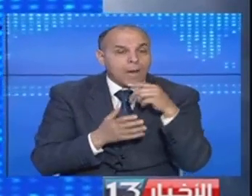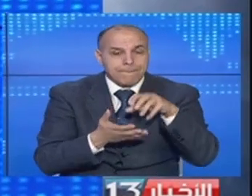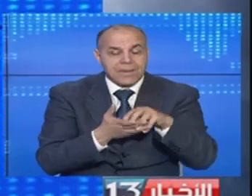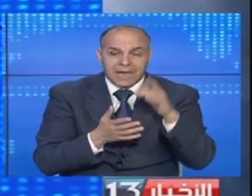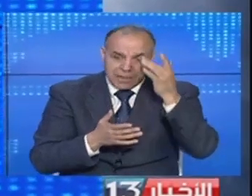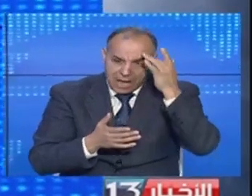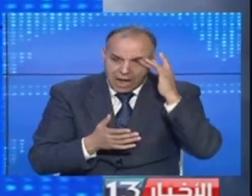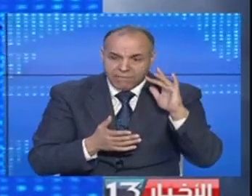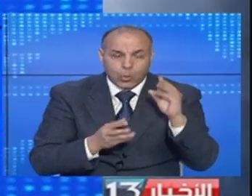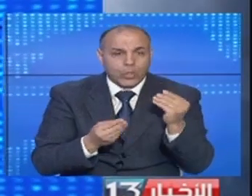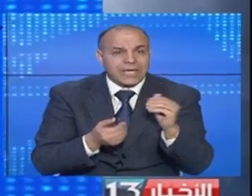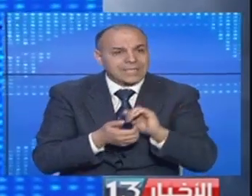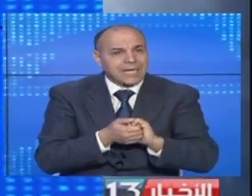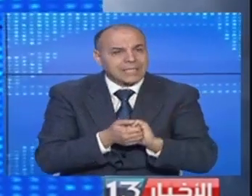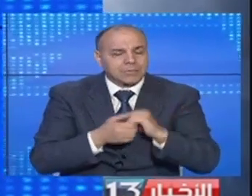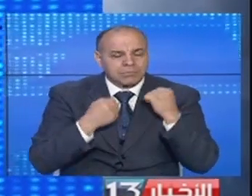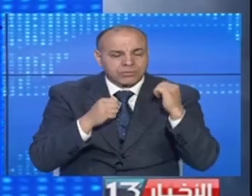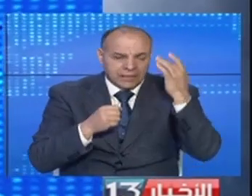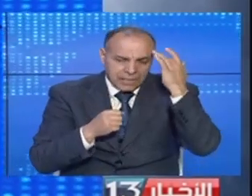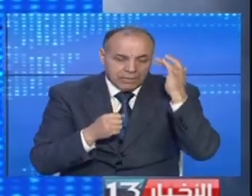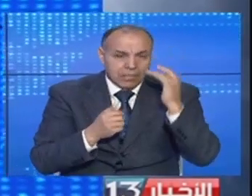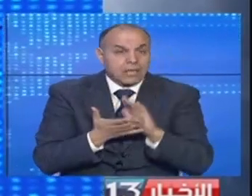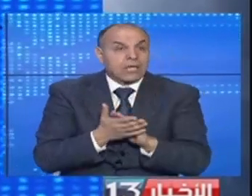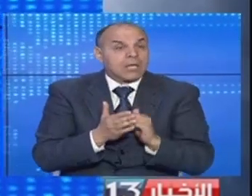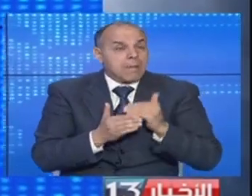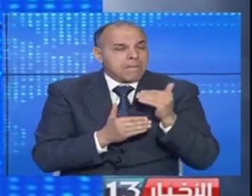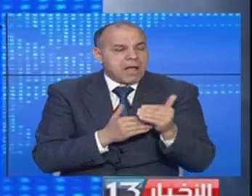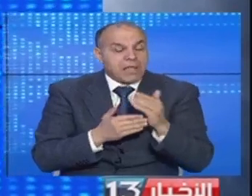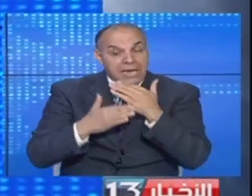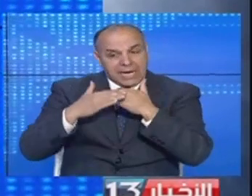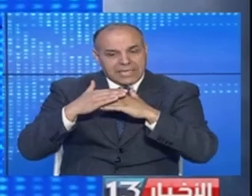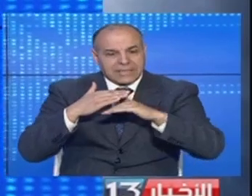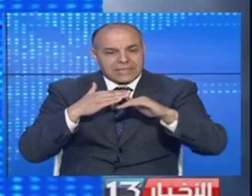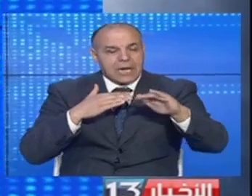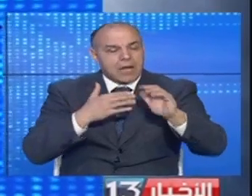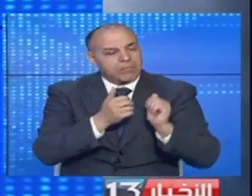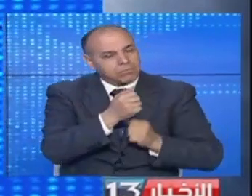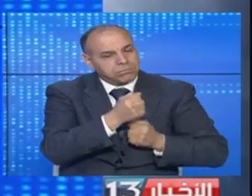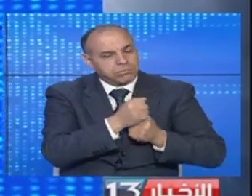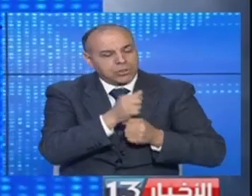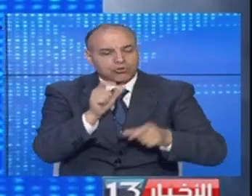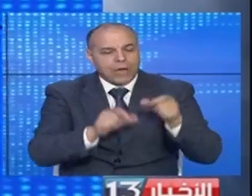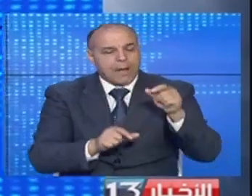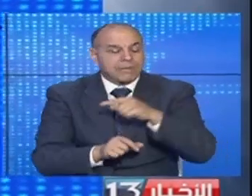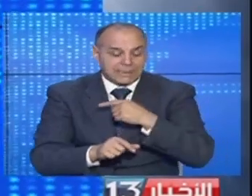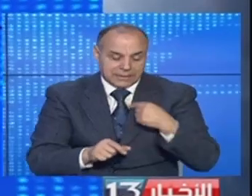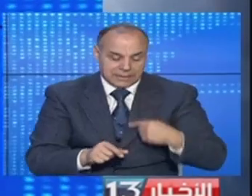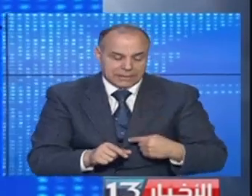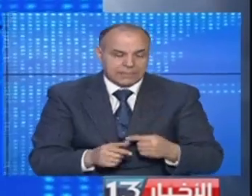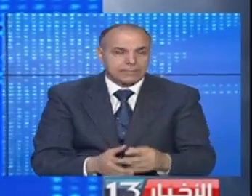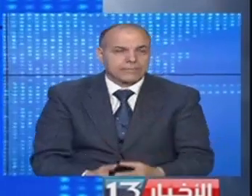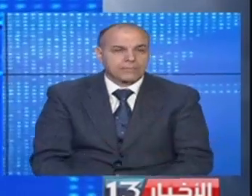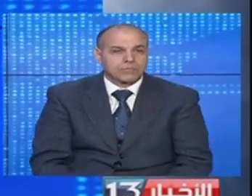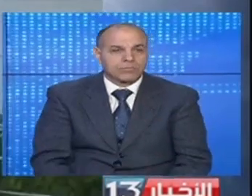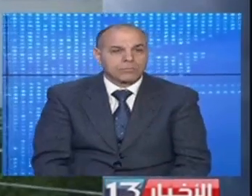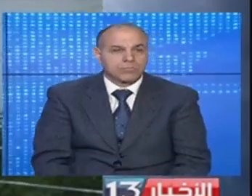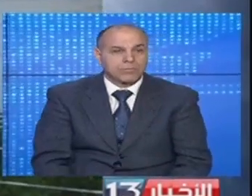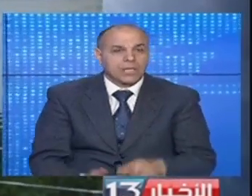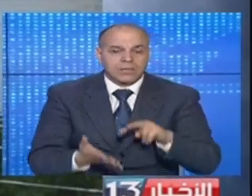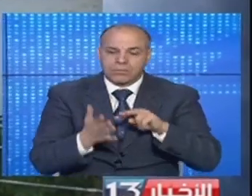الثقافي صديق تظاهره ثقافيه بعثت برساله مسانده للشعب الصيني بطرق